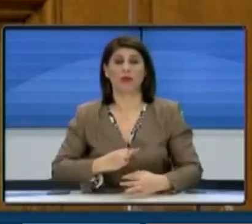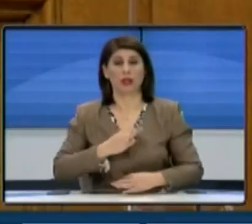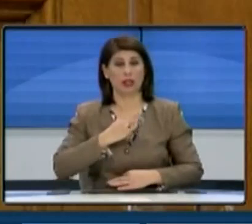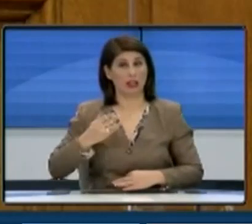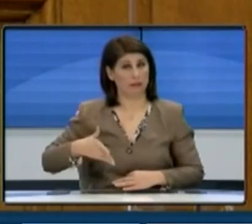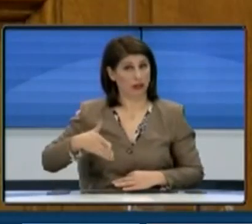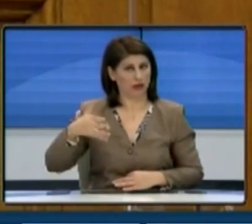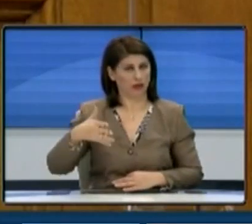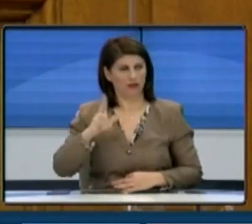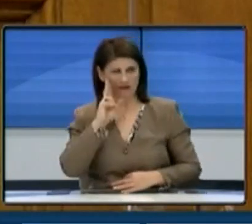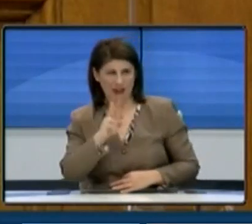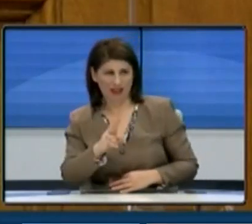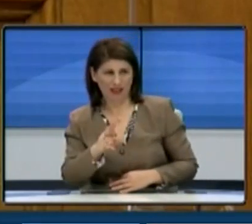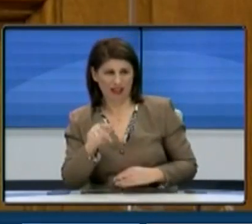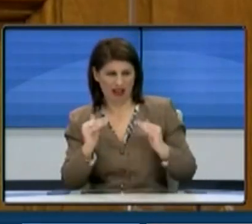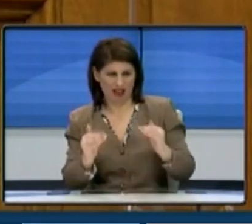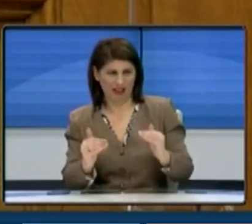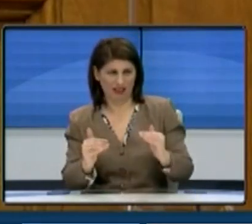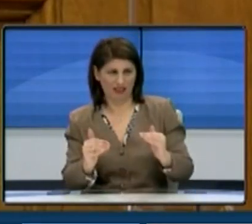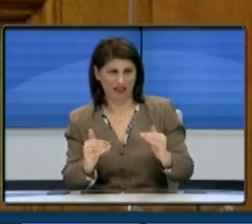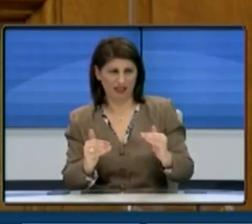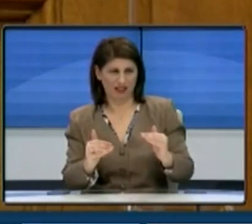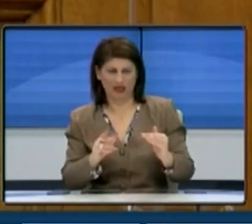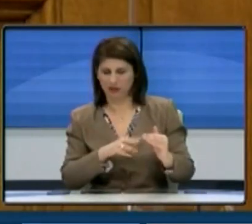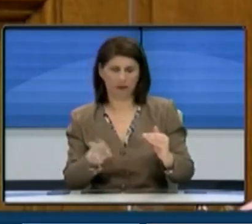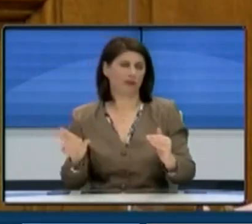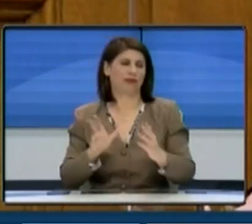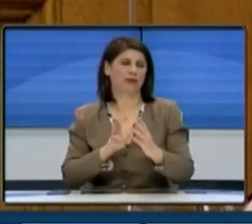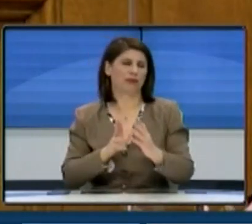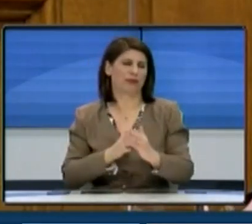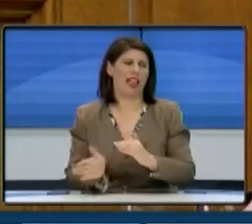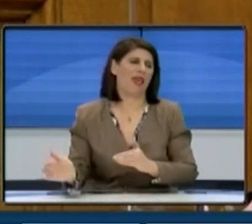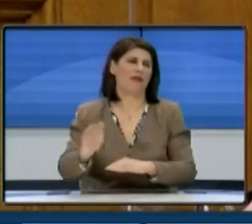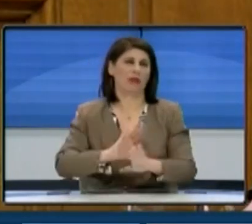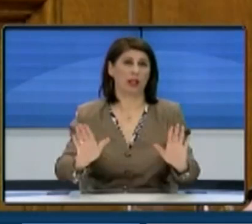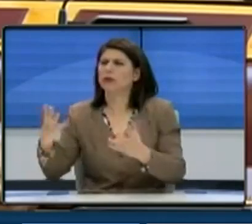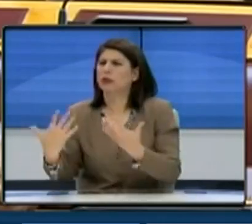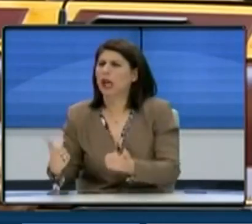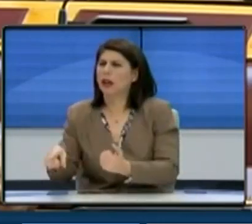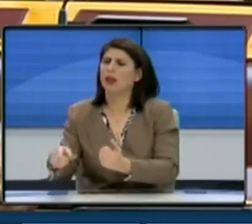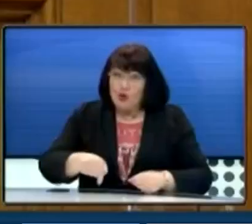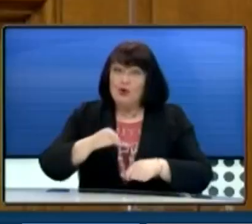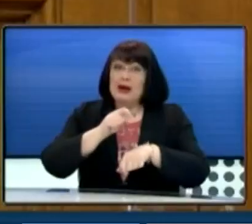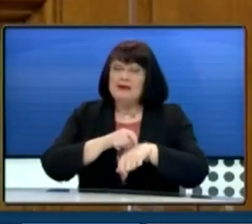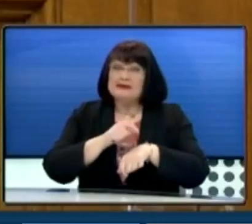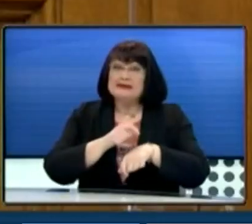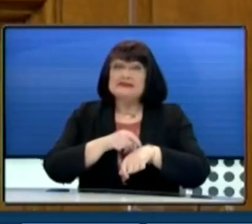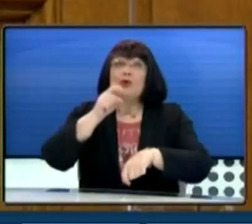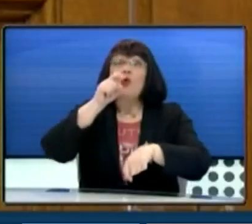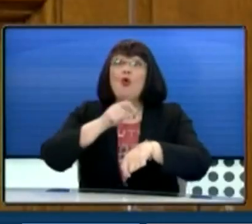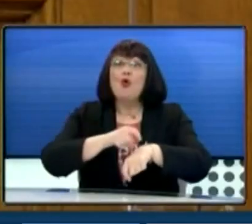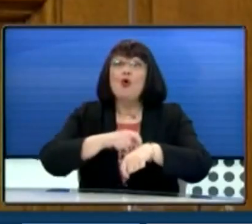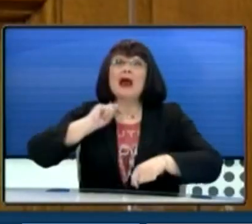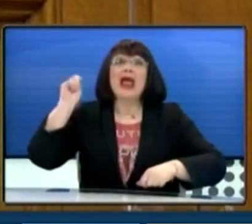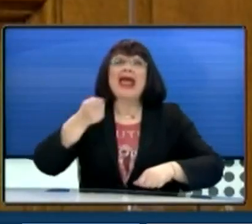είναι ολοφάνερο ότι η κατάσταση σας έχει ξεφύγει και είναι πια η ώρα να αλλάξετε κατεύθυνση. Τα τώρα είναι